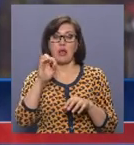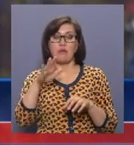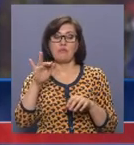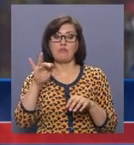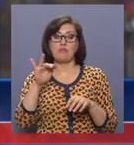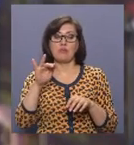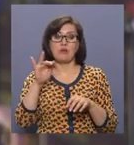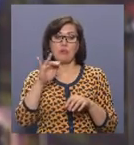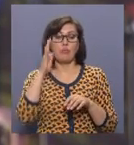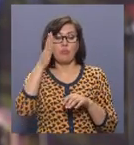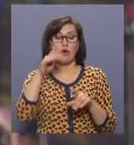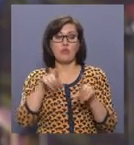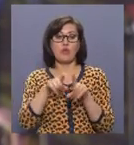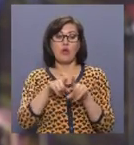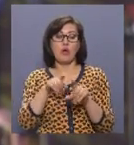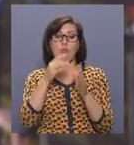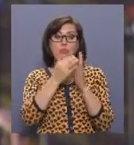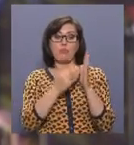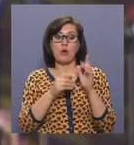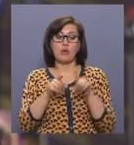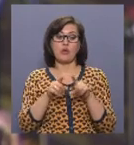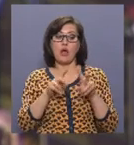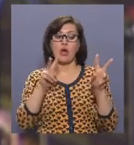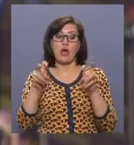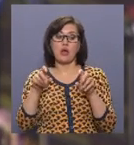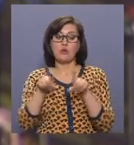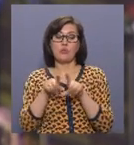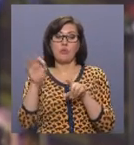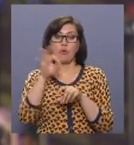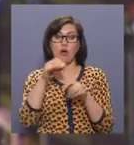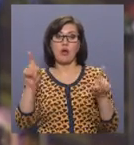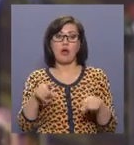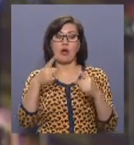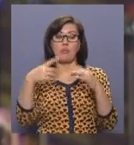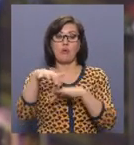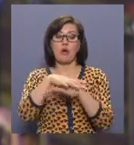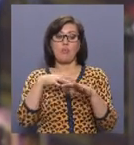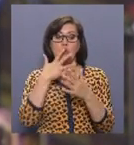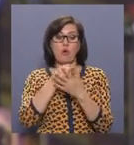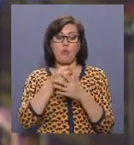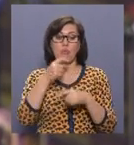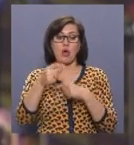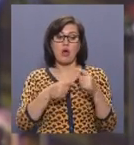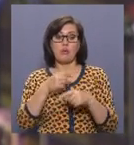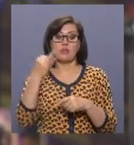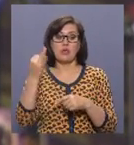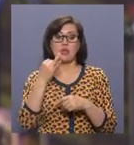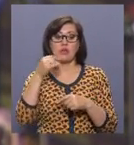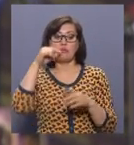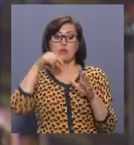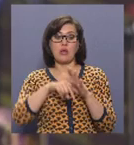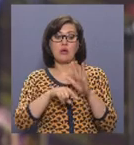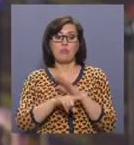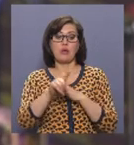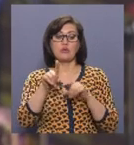Назарбаев «Болашаққа бағдар рухани жаңғыру» атты мақаласында жаңғырған қоғамның өзінің тамыры, тарихының тереңінен